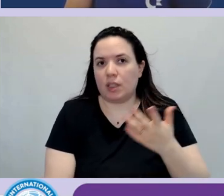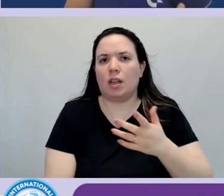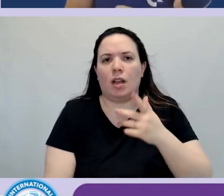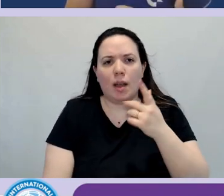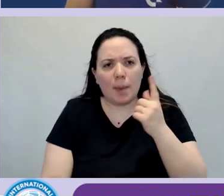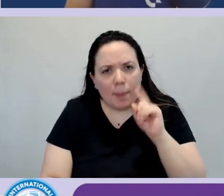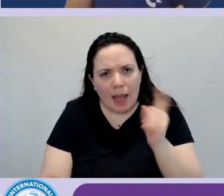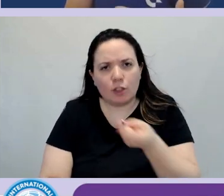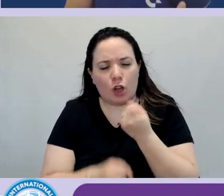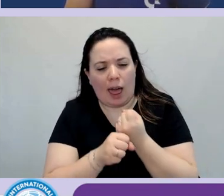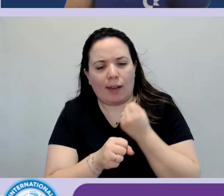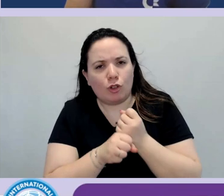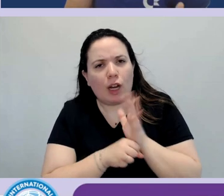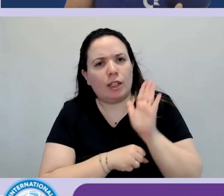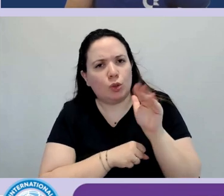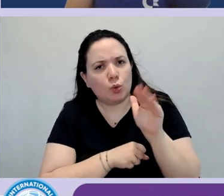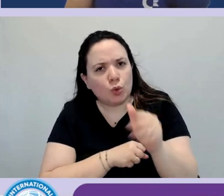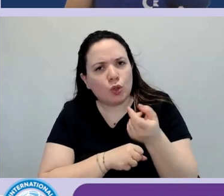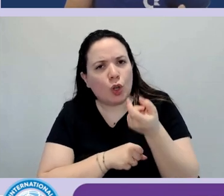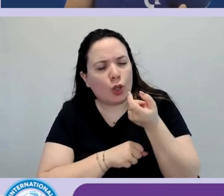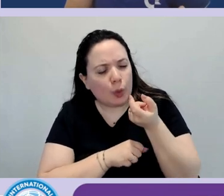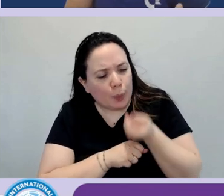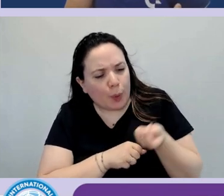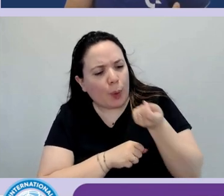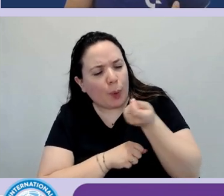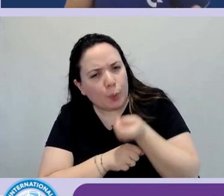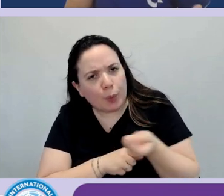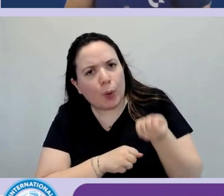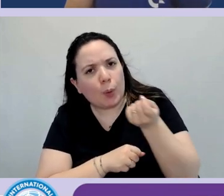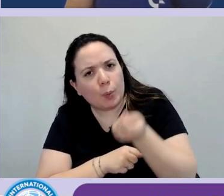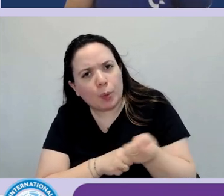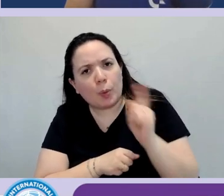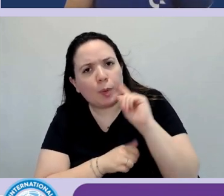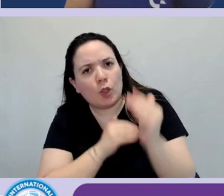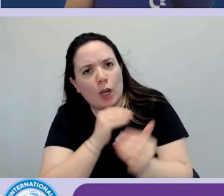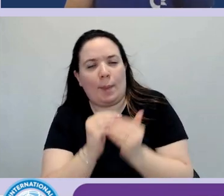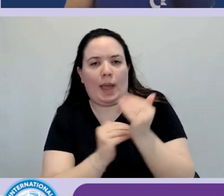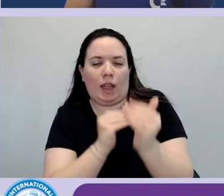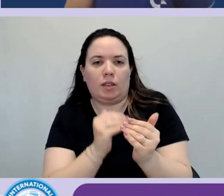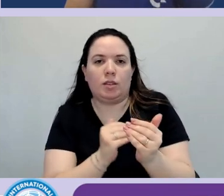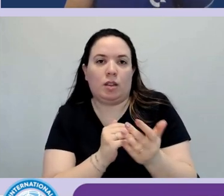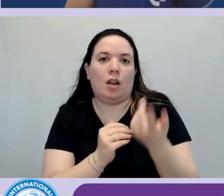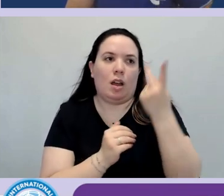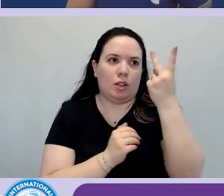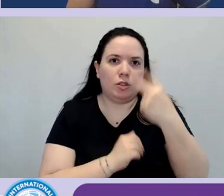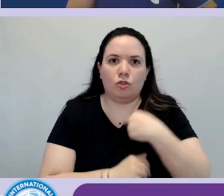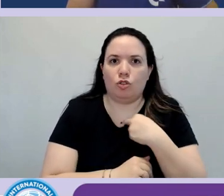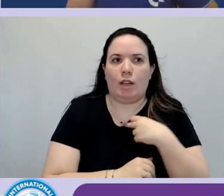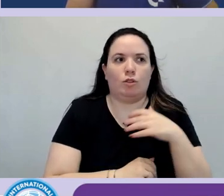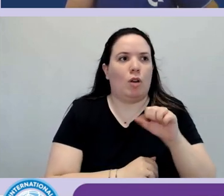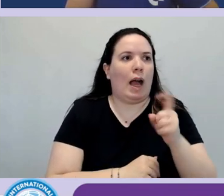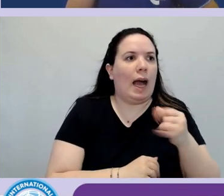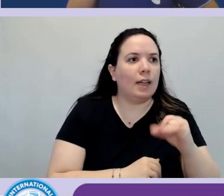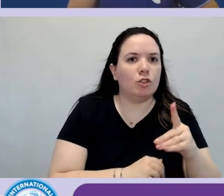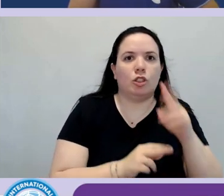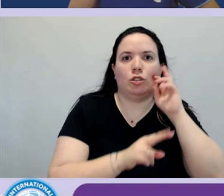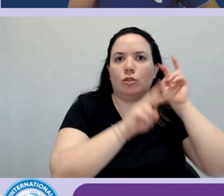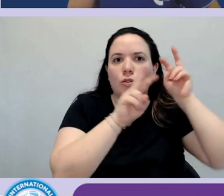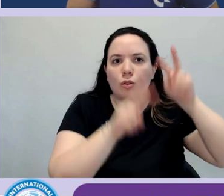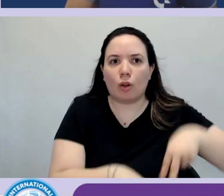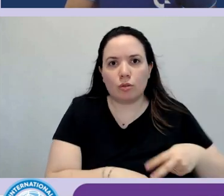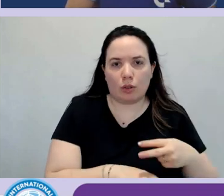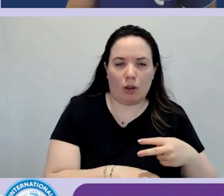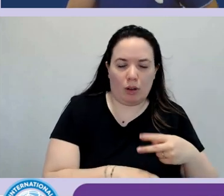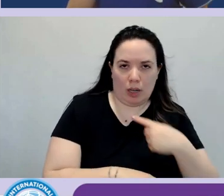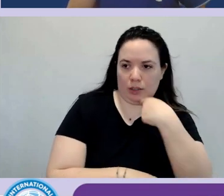quotidianamente piccoli passi continui che è diverso che dal fatto che t arriva Magari il controllo dell' agid o di